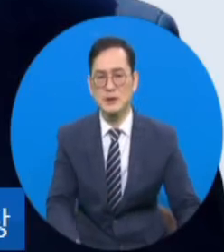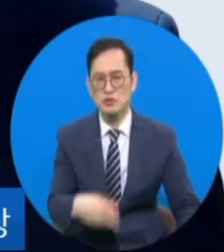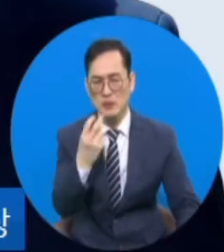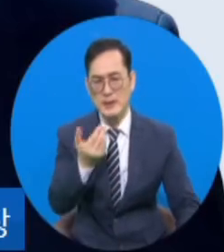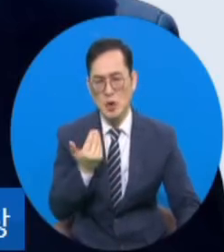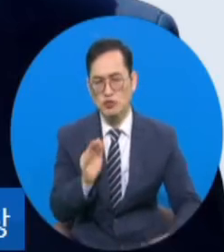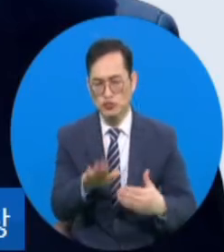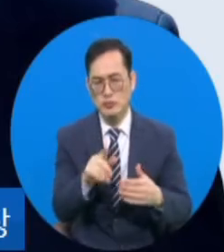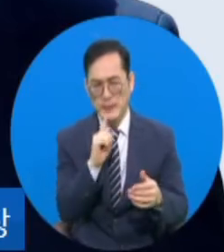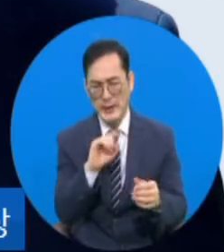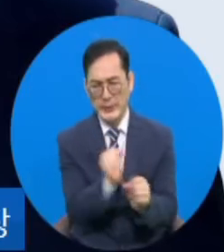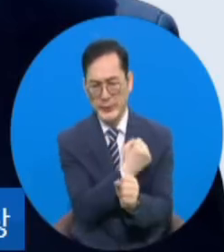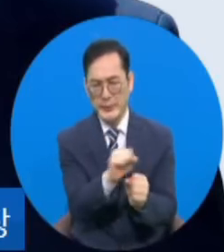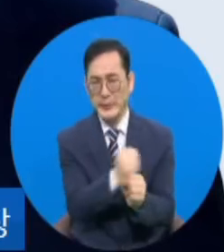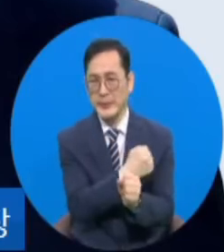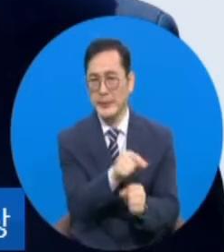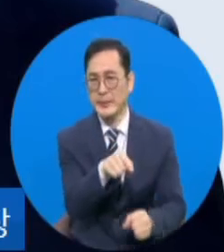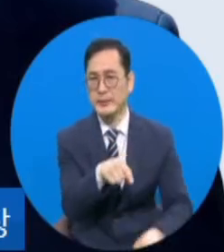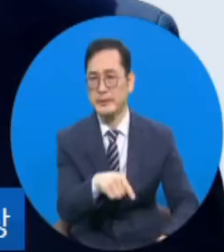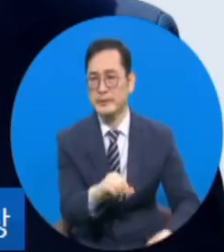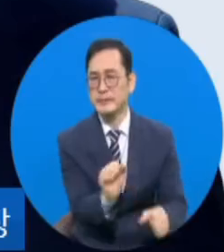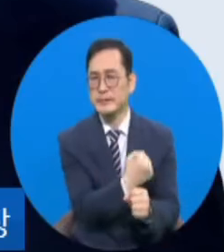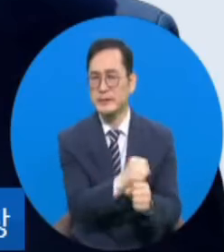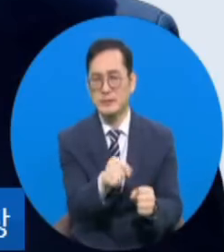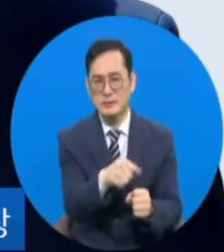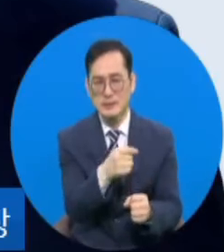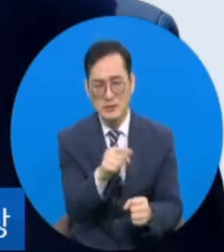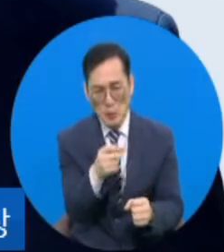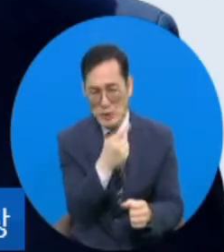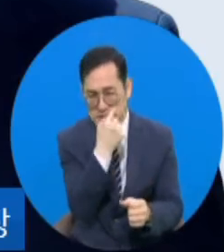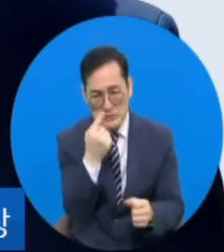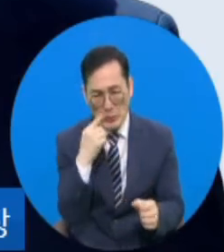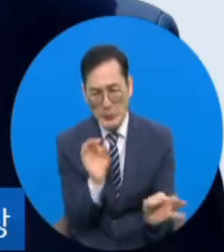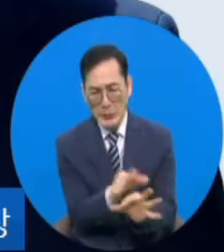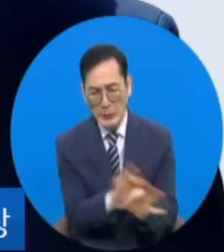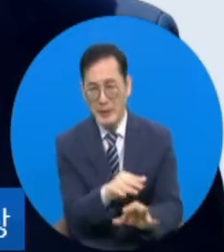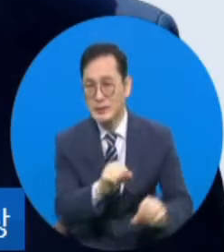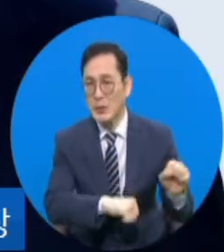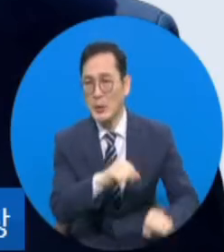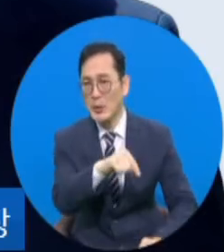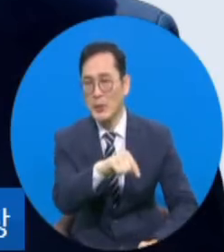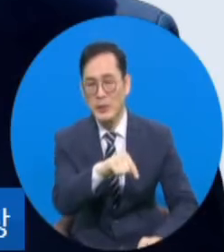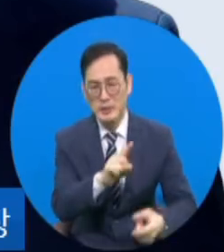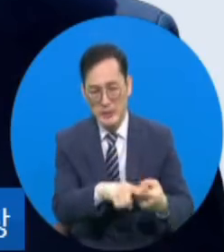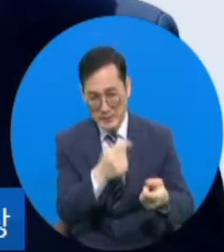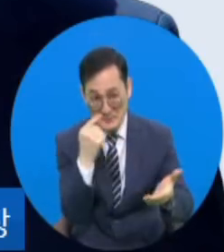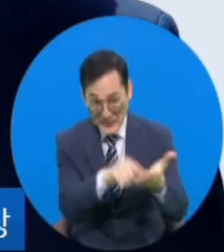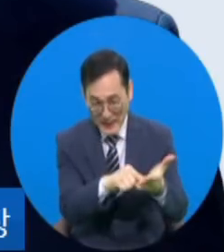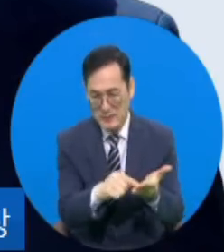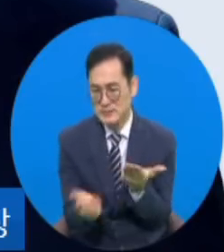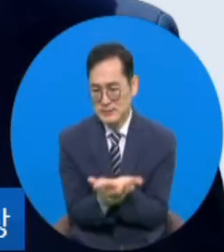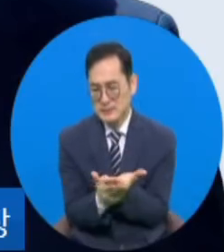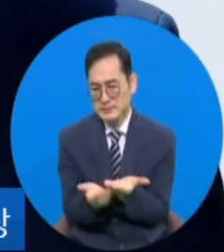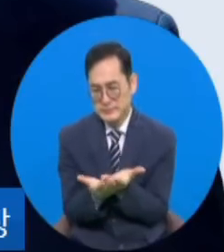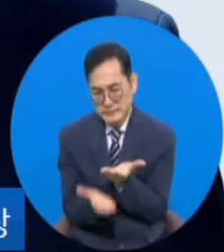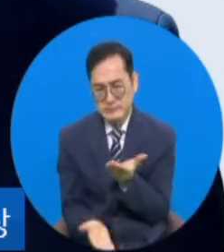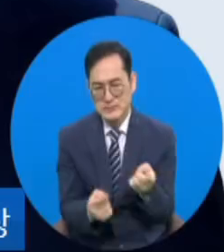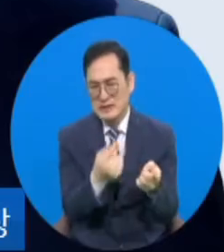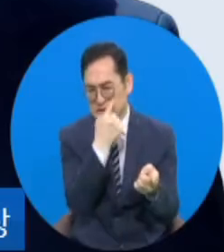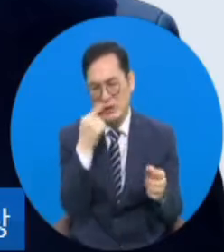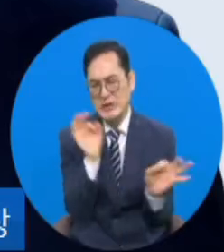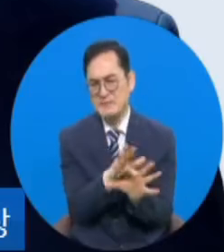자료 폐기 증거인멸 정황이 확인됐다라며 검찰은 180장 분량의 자료를 제시했습니다 결국